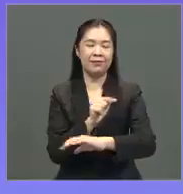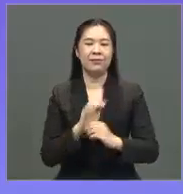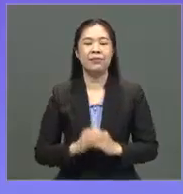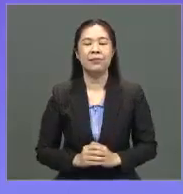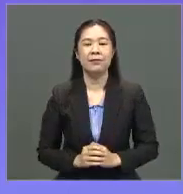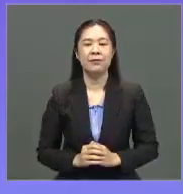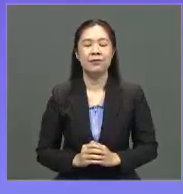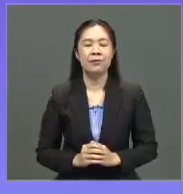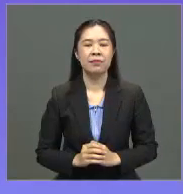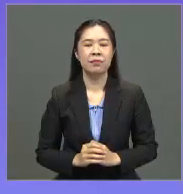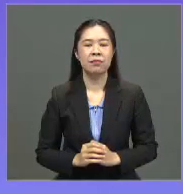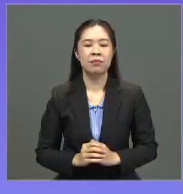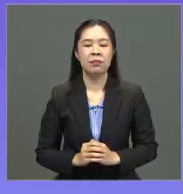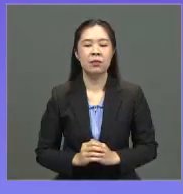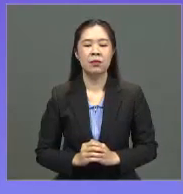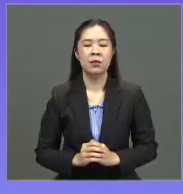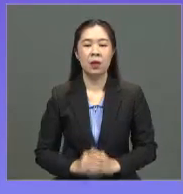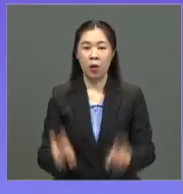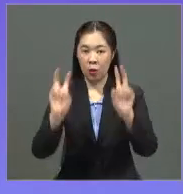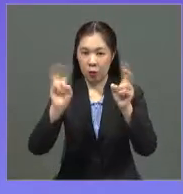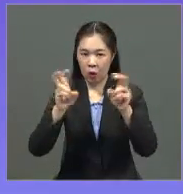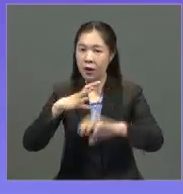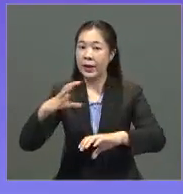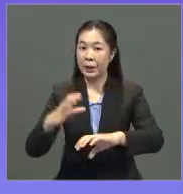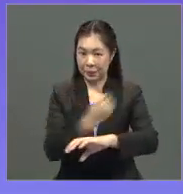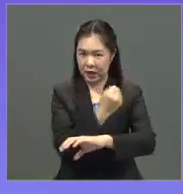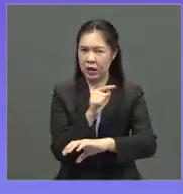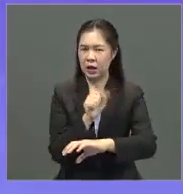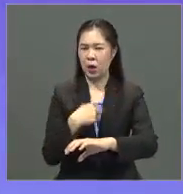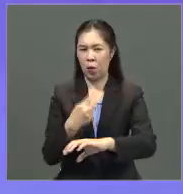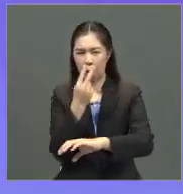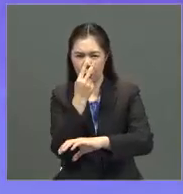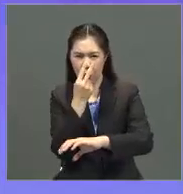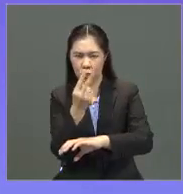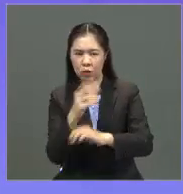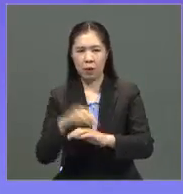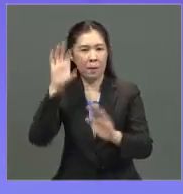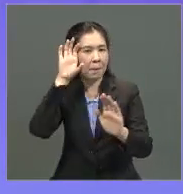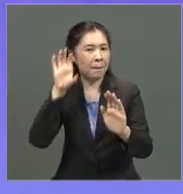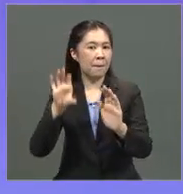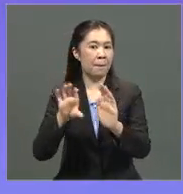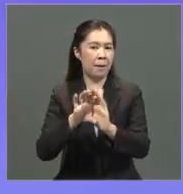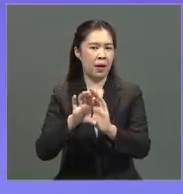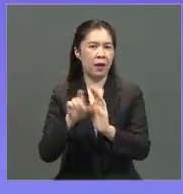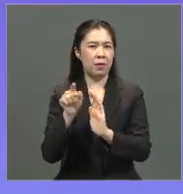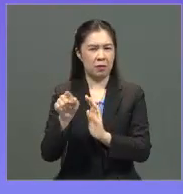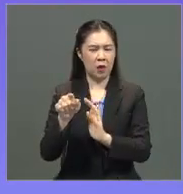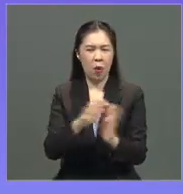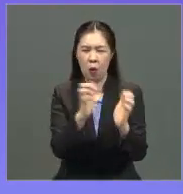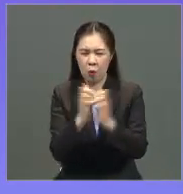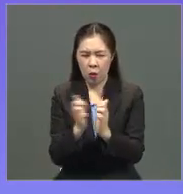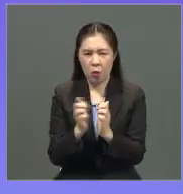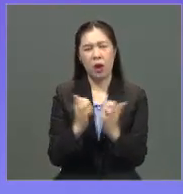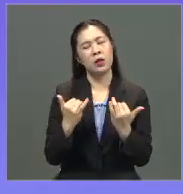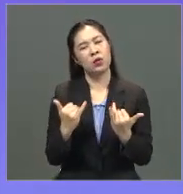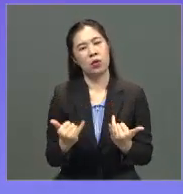ไม่ใช่คือพอเห็นประเด็นทางการเมืองแบบนี้นะคะหลายคนบอกว่ามองไม่ออกว่าภาพของทางออกจากความวุ่นวาย